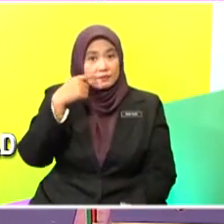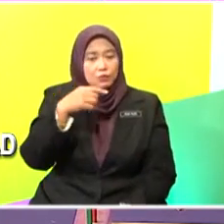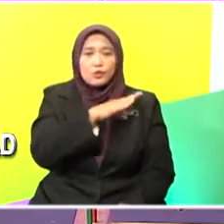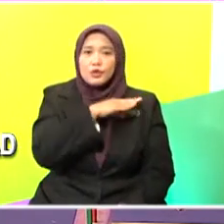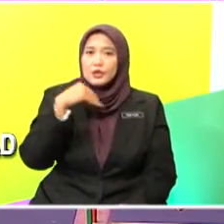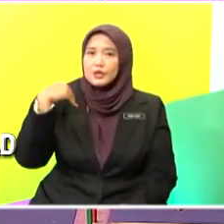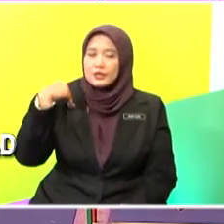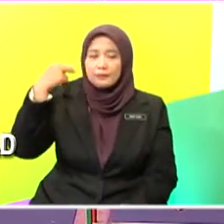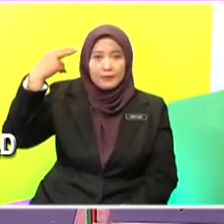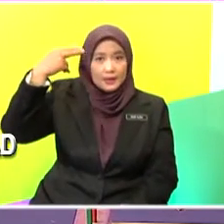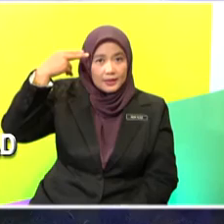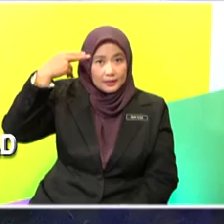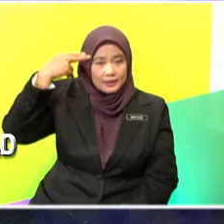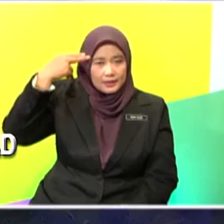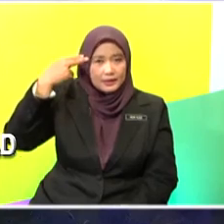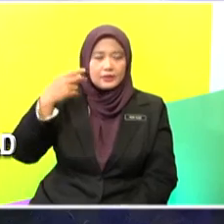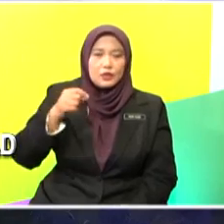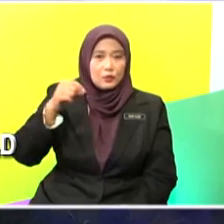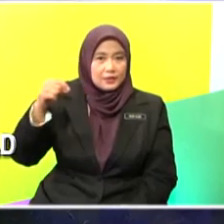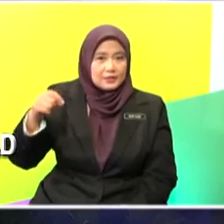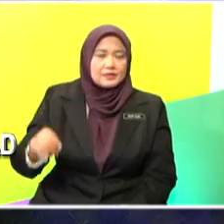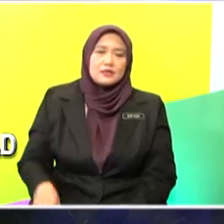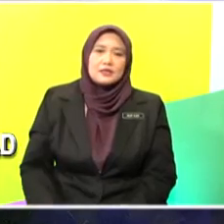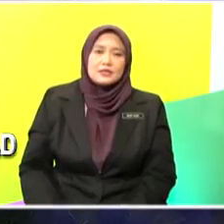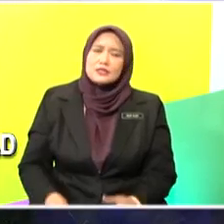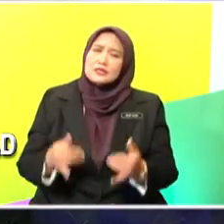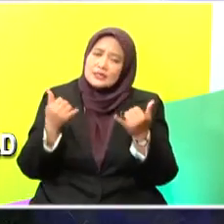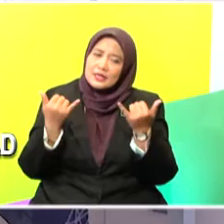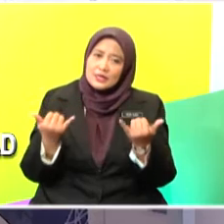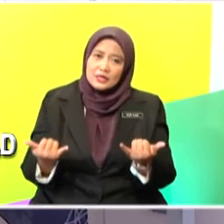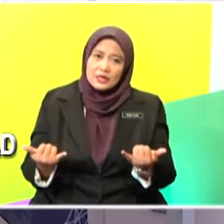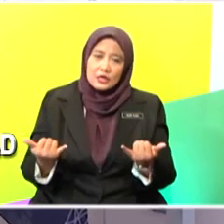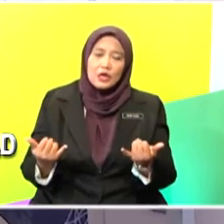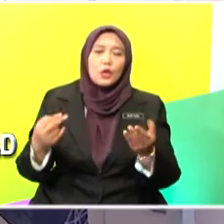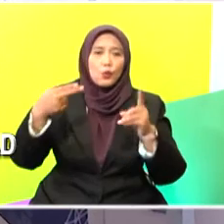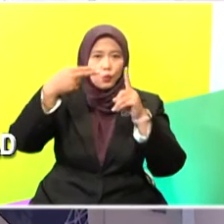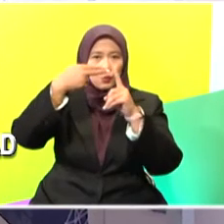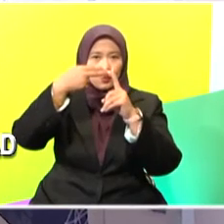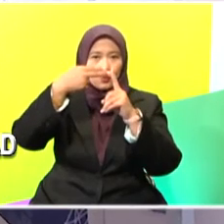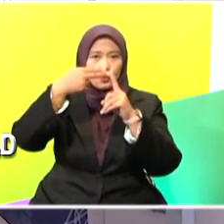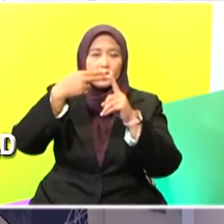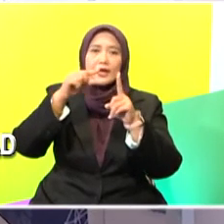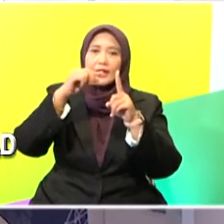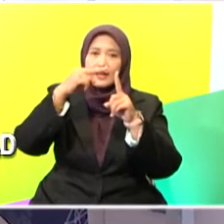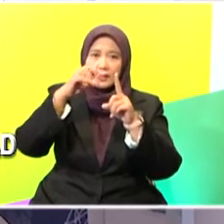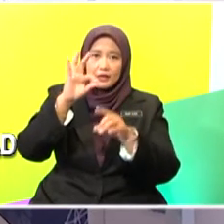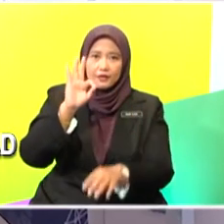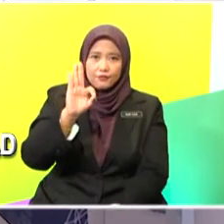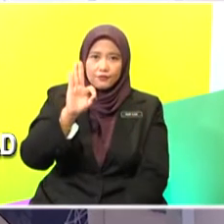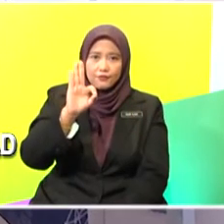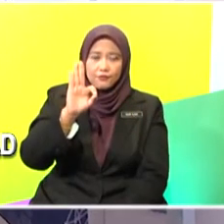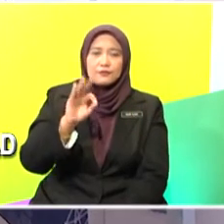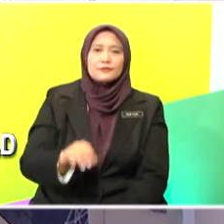huruf F. F, okey. Huruf F. Okey, kita tarik sampai ke